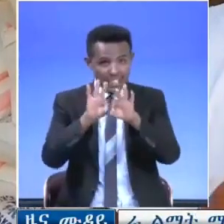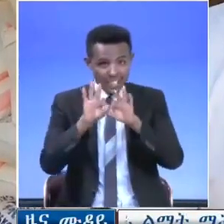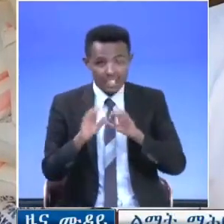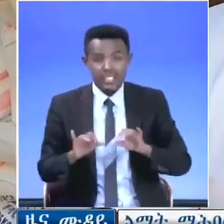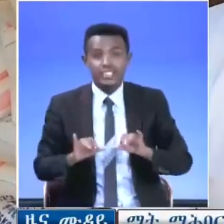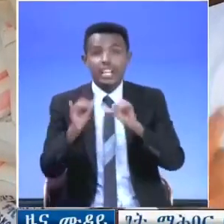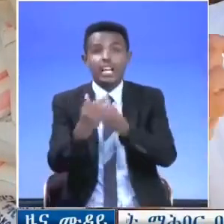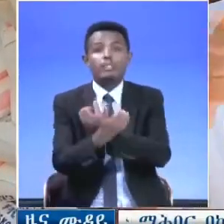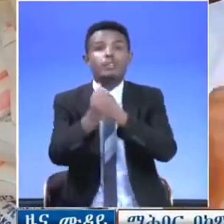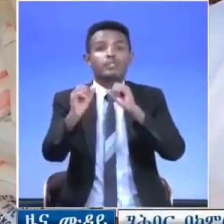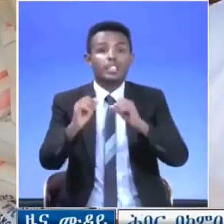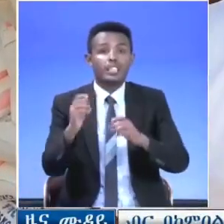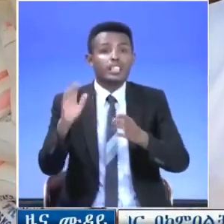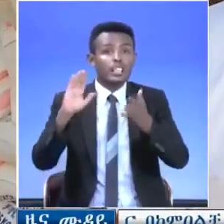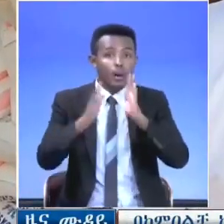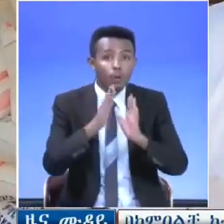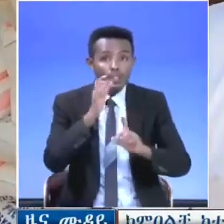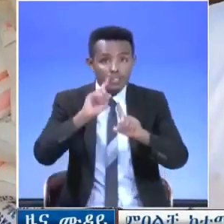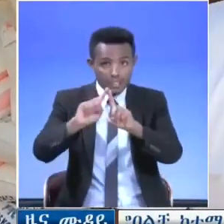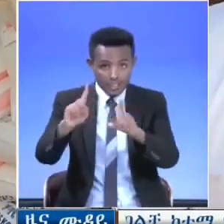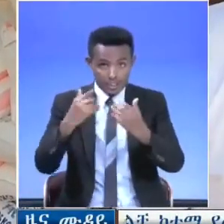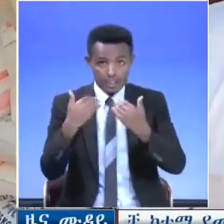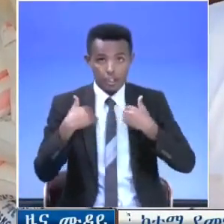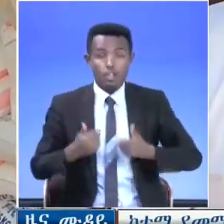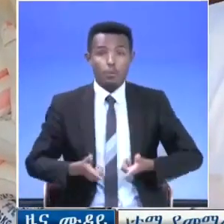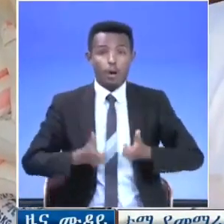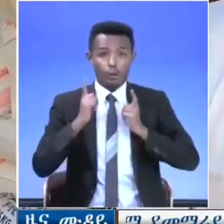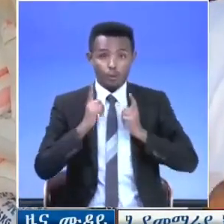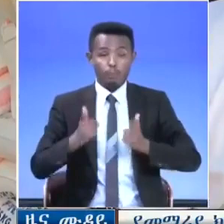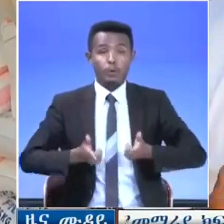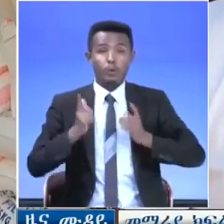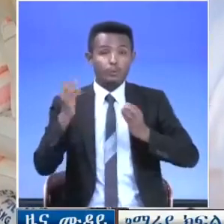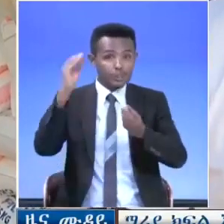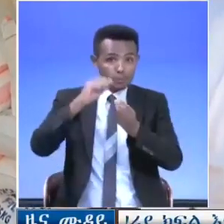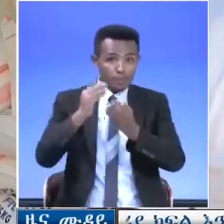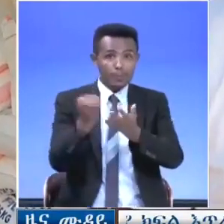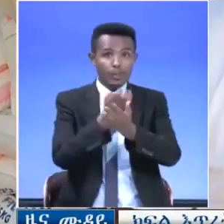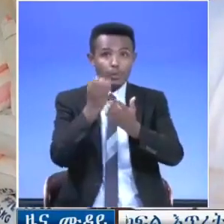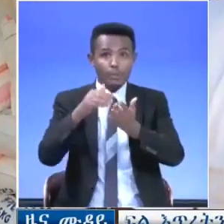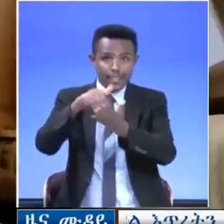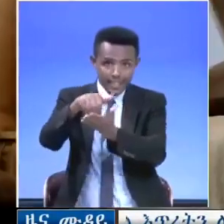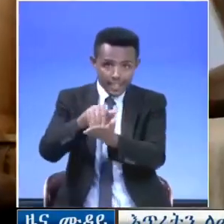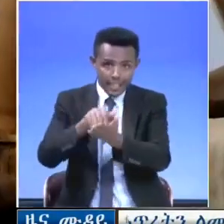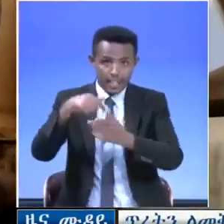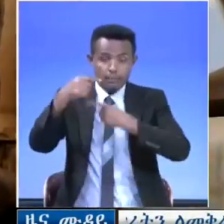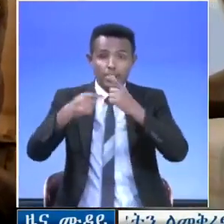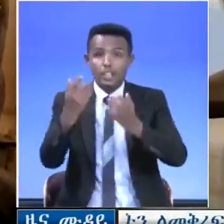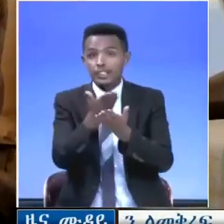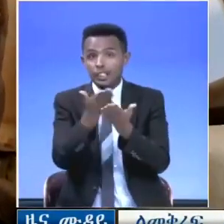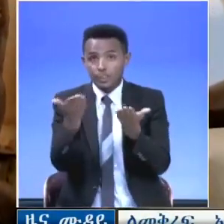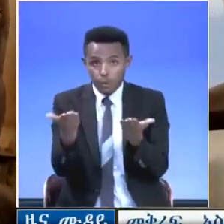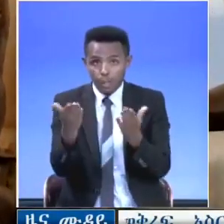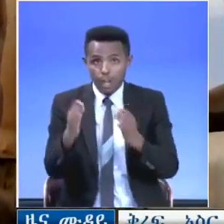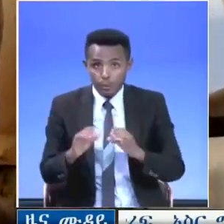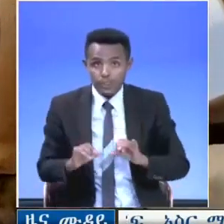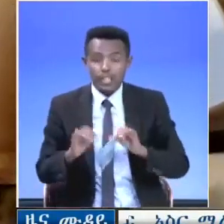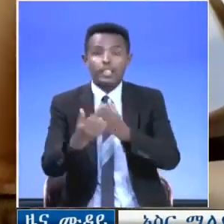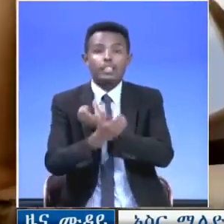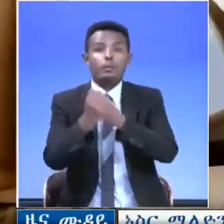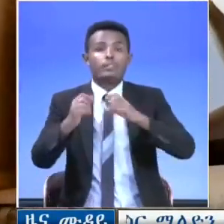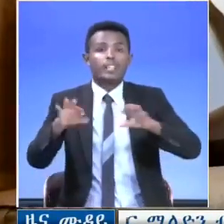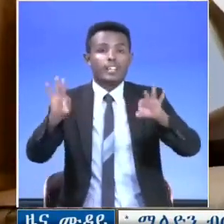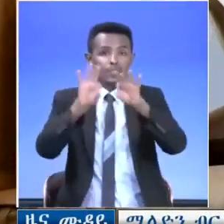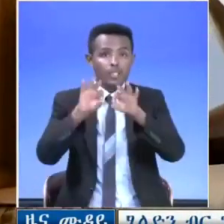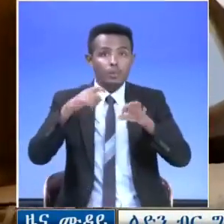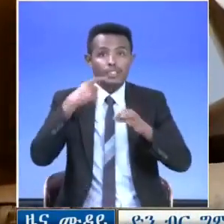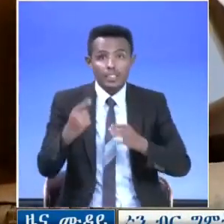ነው። ያለበለዚያ እዚህ ነዋሪውም የሆነውም ጭምር ነው አሁን በኢኮኖሚ እየተዳከመ የሚሄደው። ጉዳዩ ዘለቂታዊ መፍትሄ ያስፈልገዋል ሲሉም